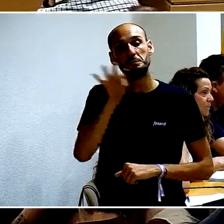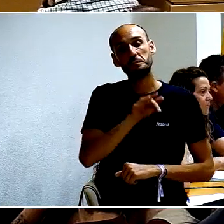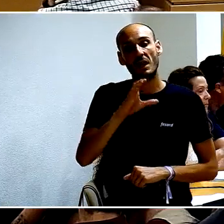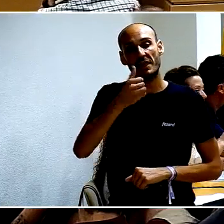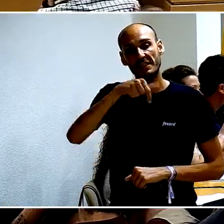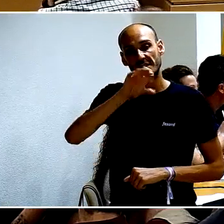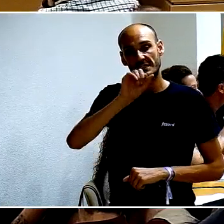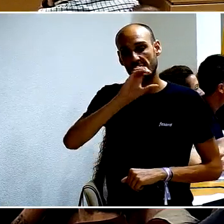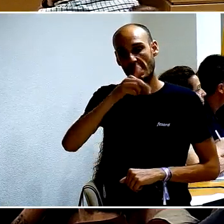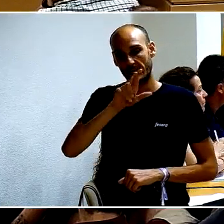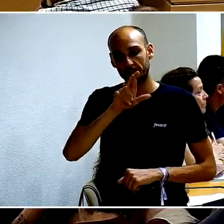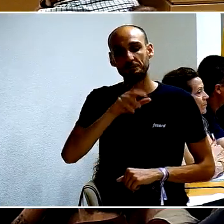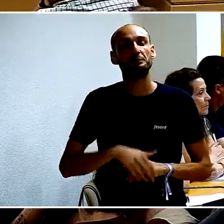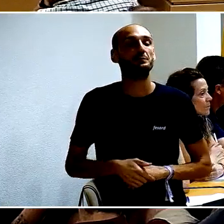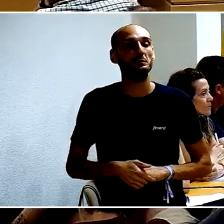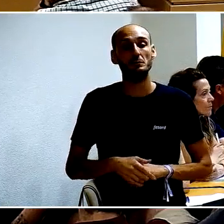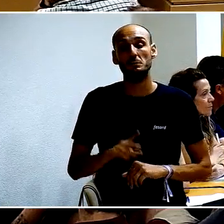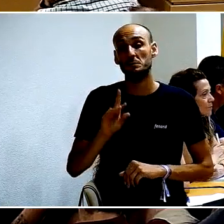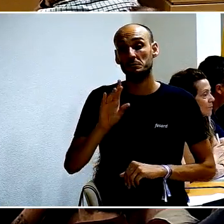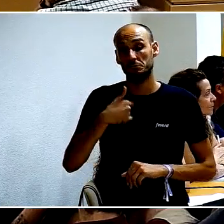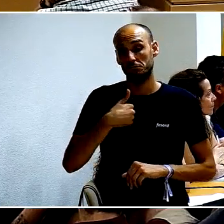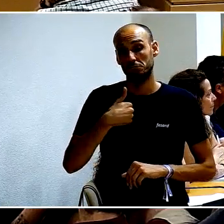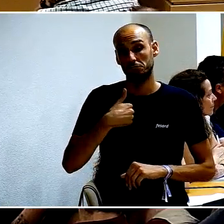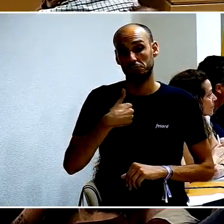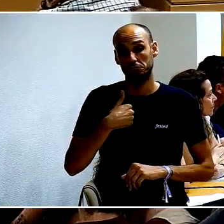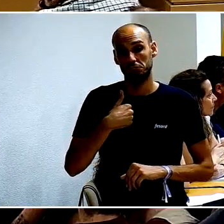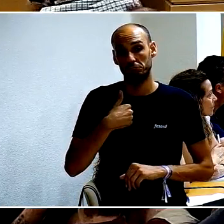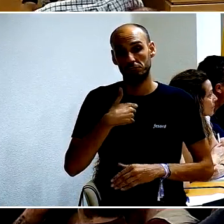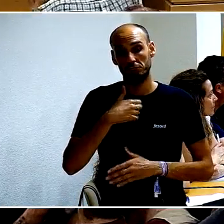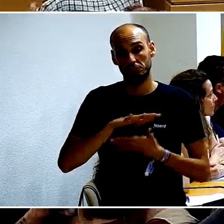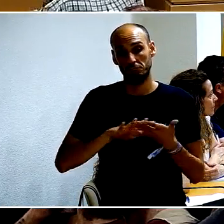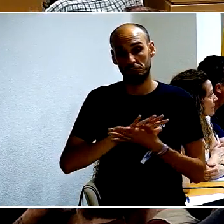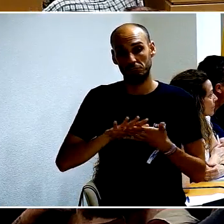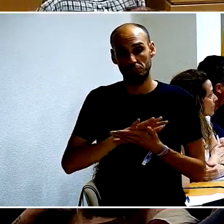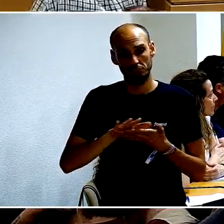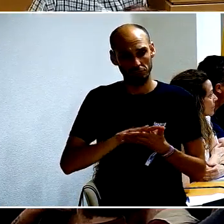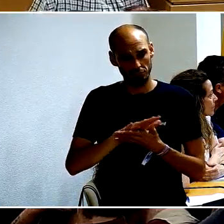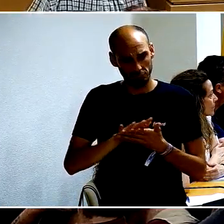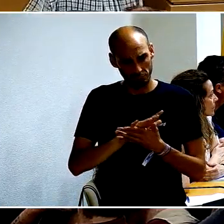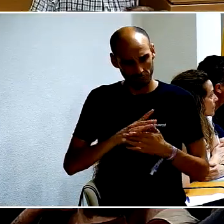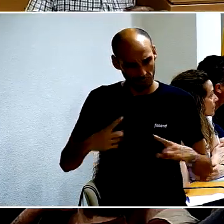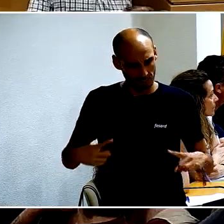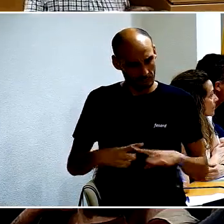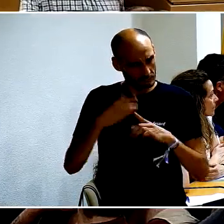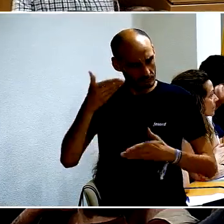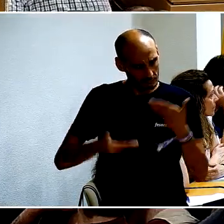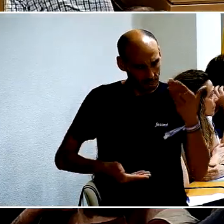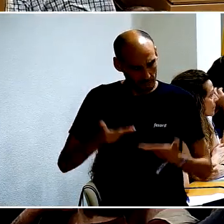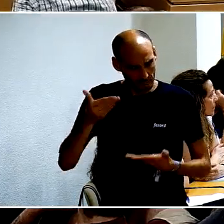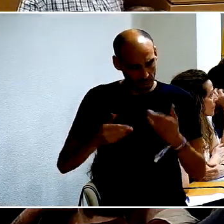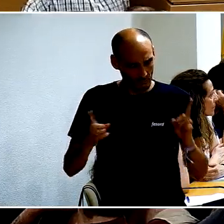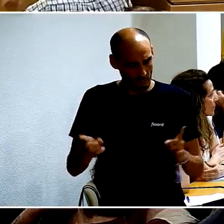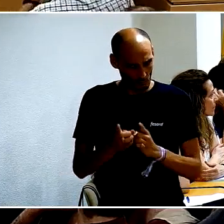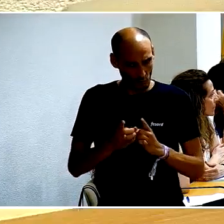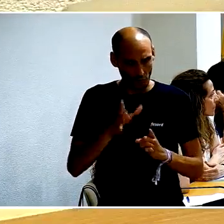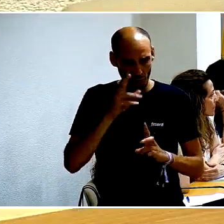Vicent Siscar. No, es que vaig a ser molt curt perquè és un estat judicial de crèdit que tot el món sabem que